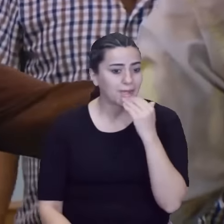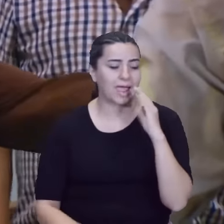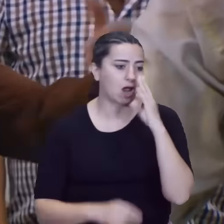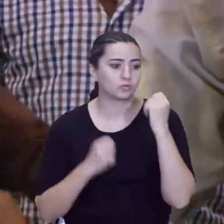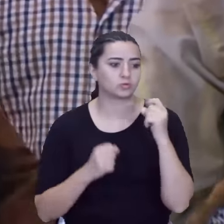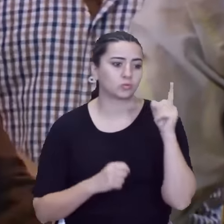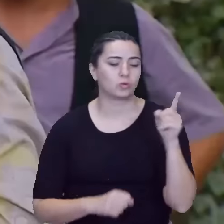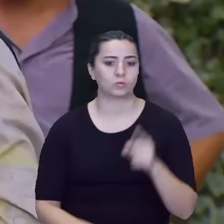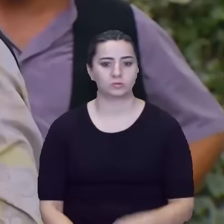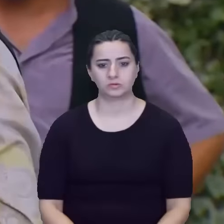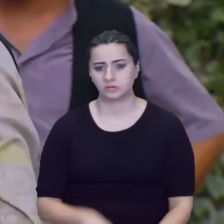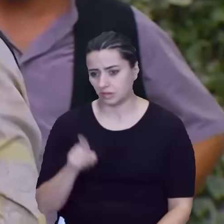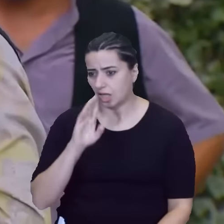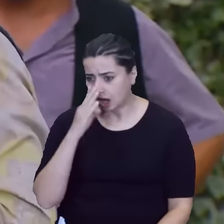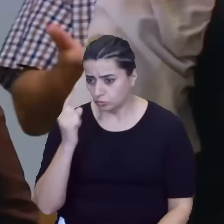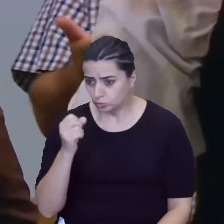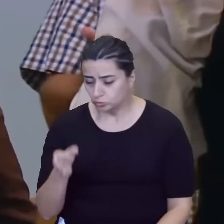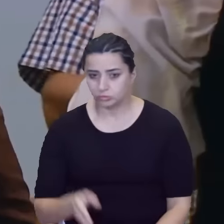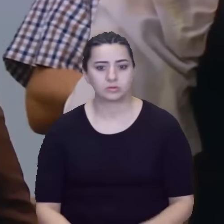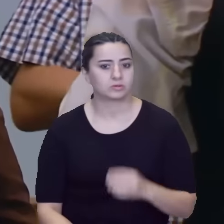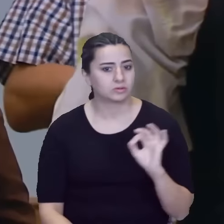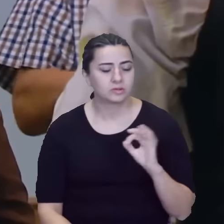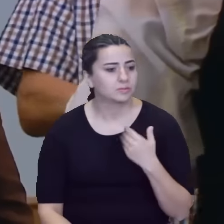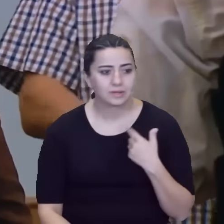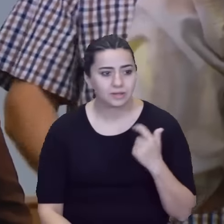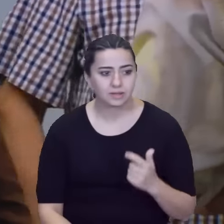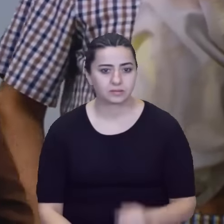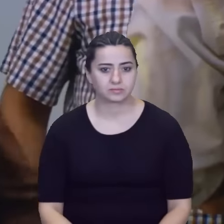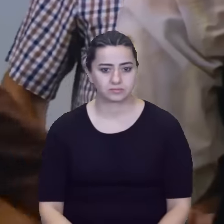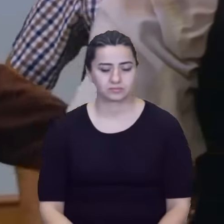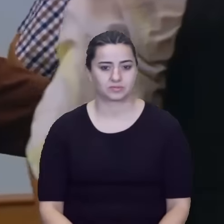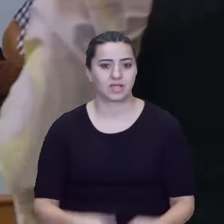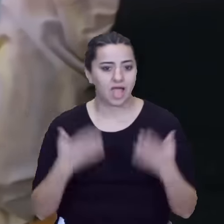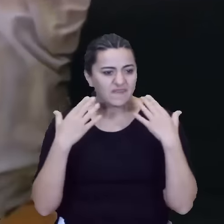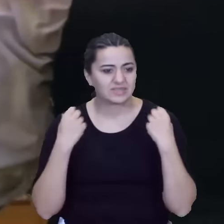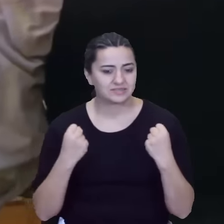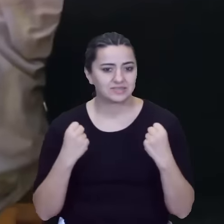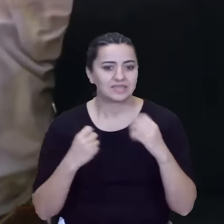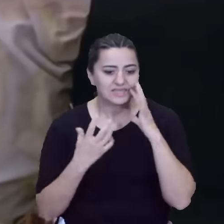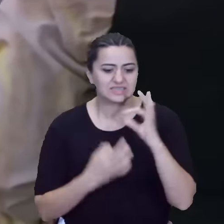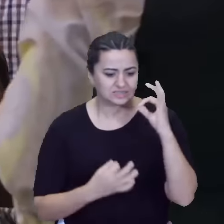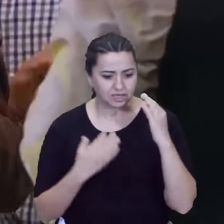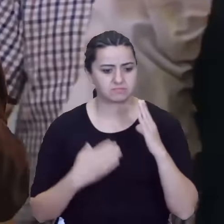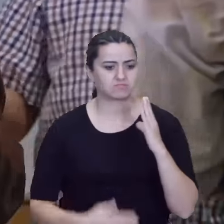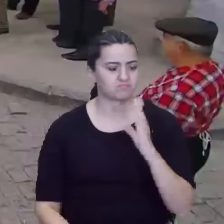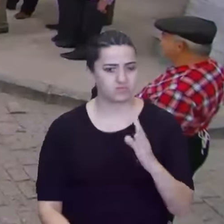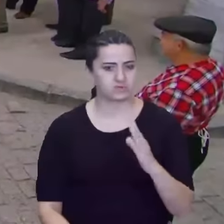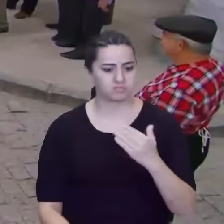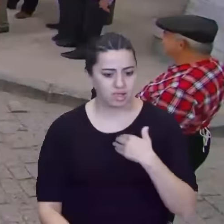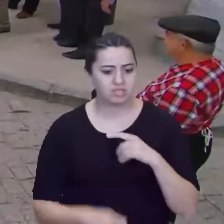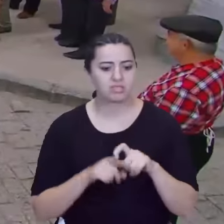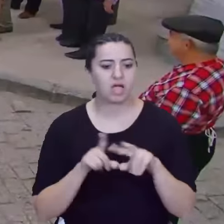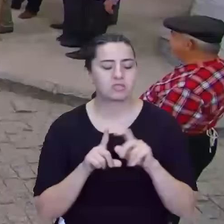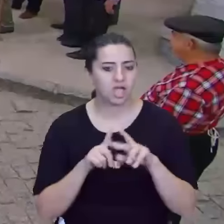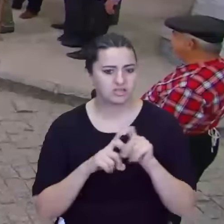dediğin Erzurum peyniri olur. Sen Erzurumsan mı abi? He ya nereliyim tabii. Havası sert, insanı mert. Dadaşam ben